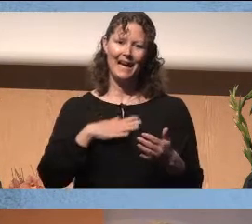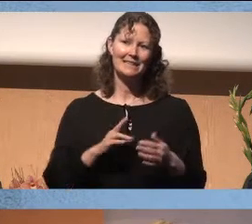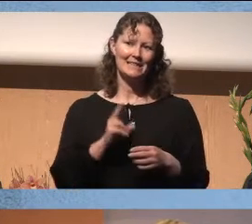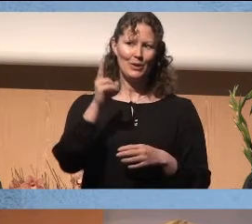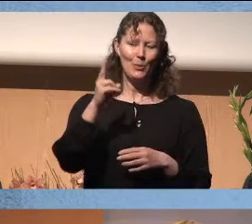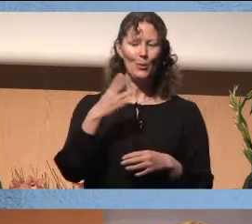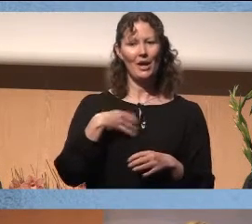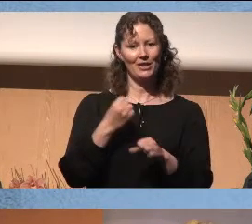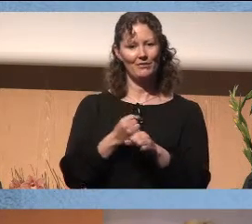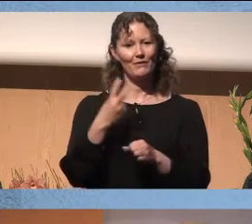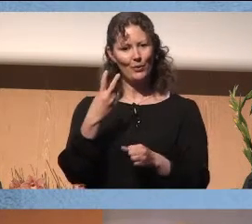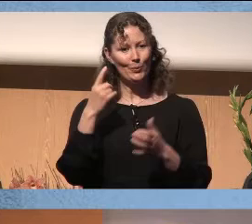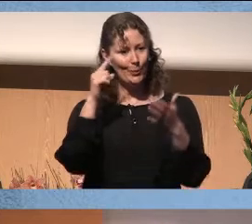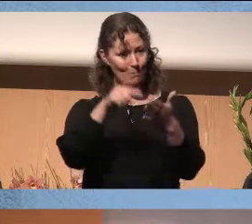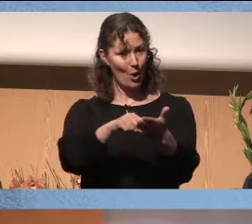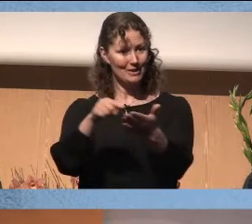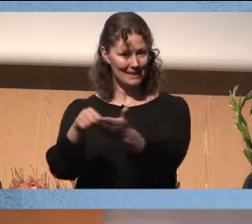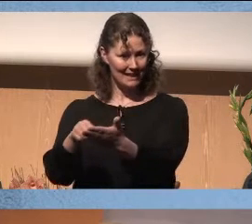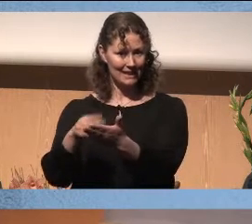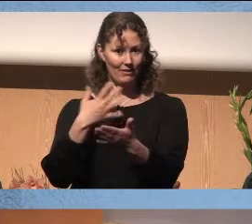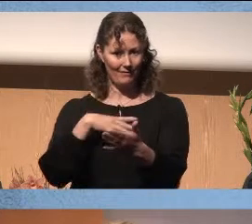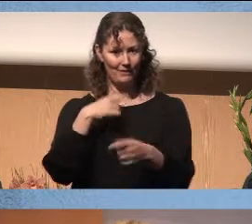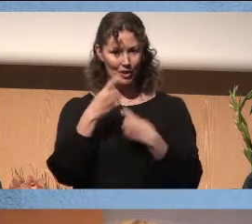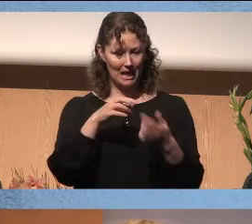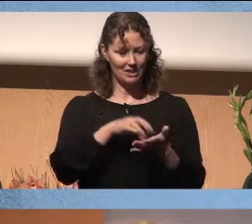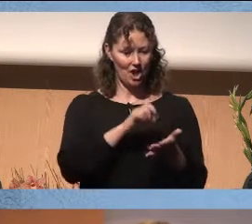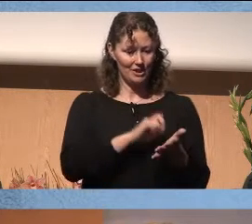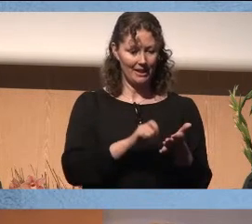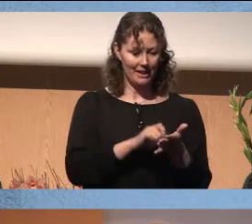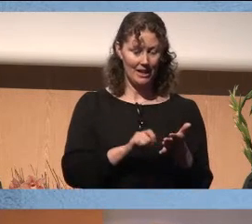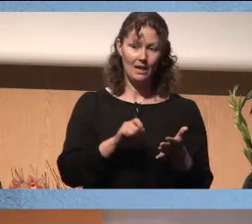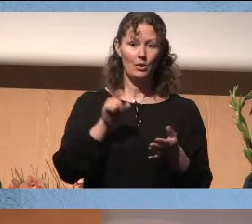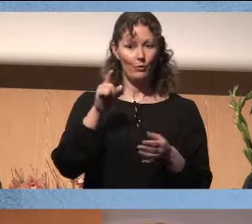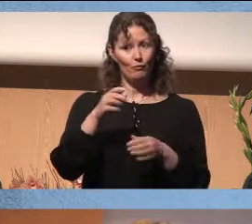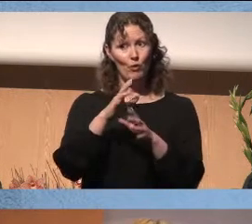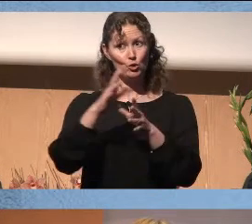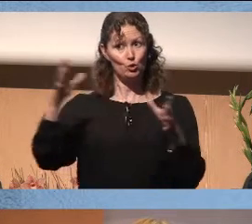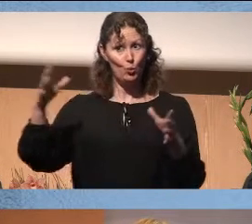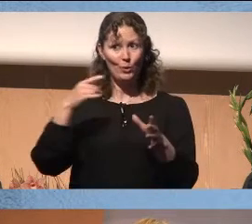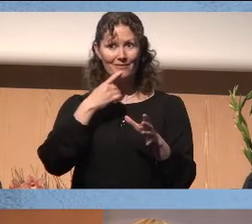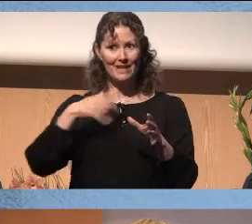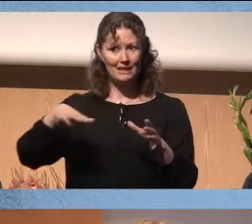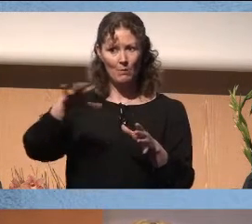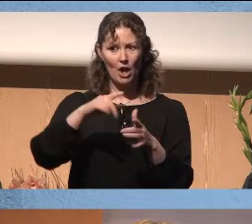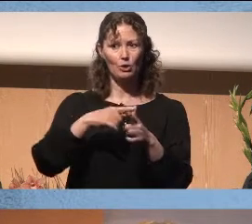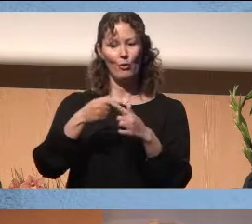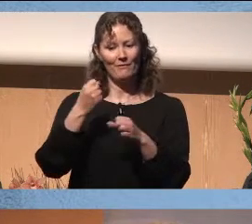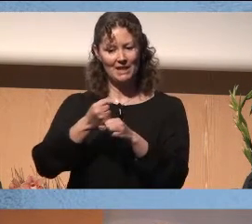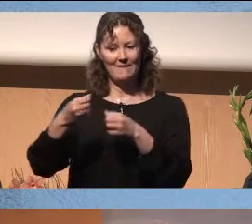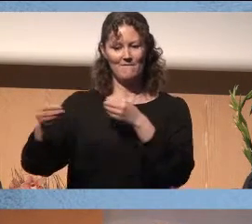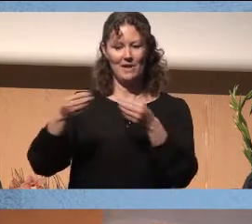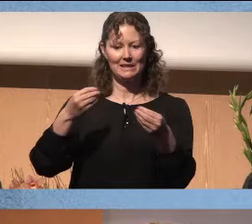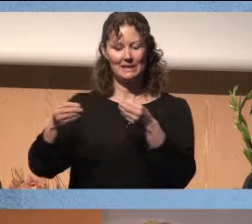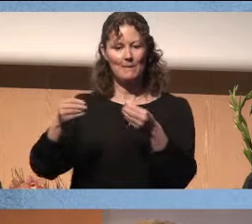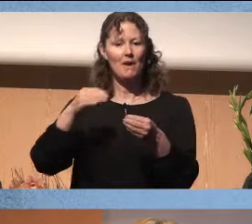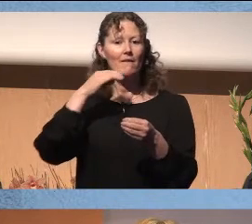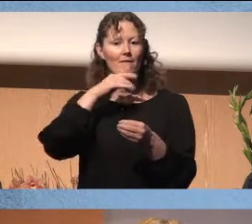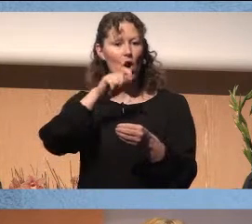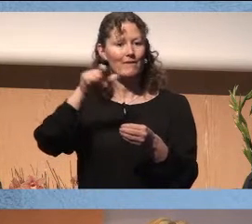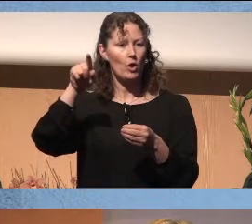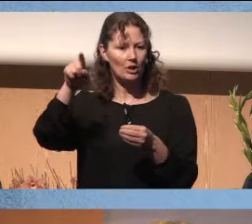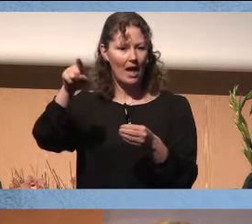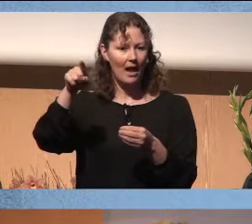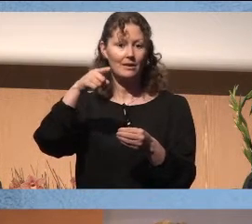hadde I hvert fall to målsettinger å fortelle statssekretæren om hvor stort Finnmark. Og hvor fleksible fagfolkene I Finnmark.